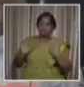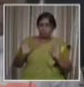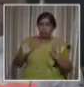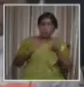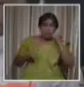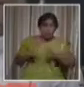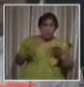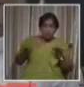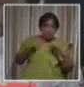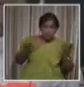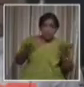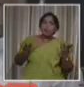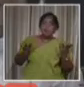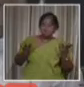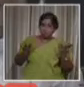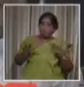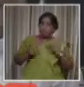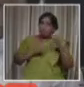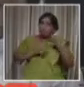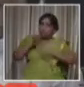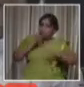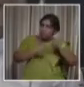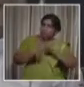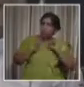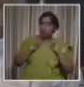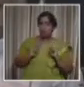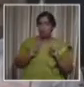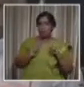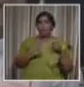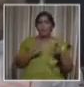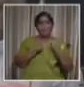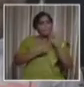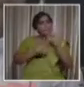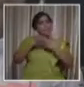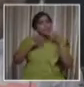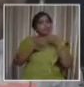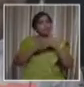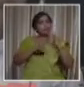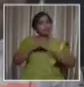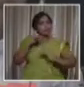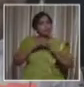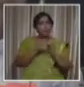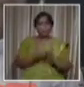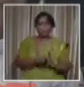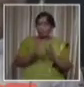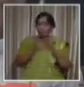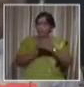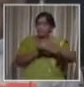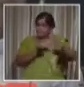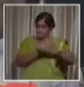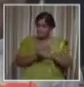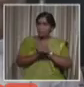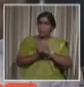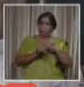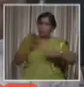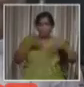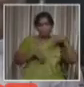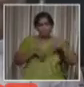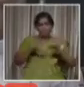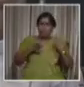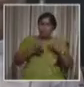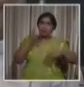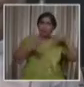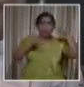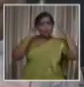එකඟ වෙන්න බැරි වෙලාවේදී අපි සාකච්ඡා කළා අපි පාර්ලිමේන්තුවේ ක්‍රියාදාමයේ අනුව බෙදෙනවා නම් ඡන්ද දෙමු නැත්නම් ඡන්ද දෙන්න